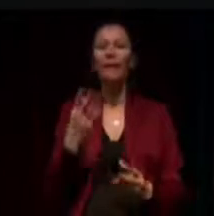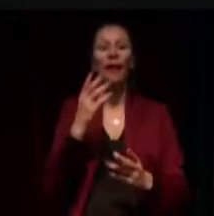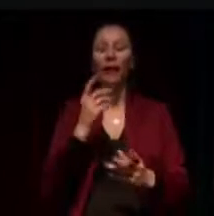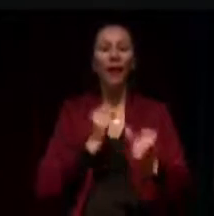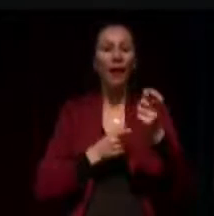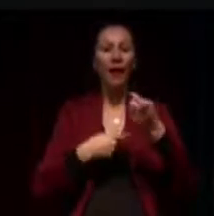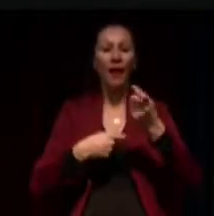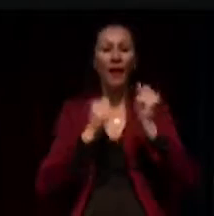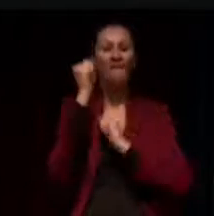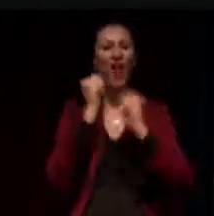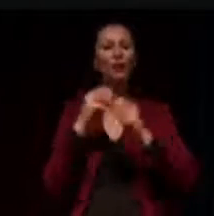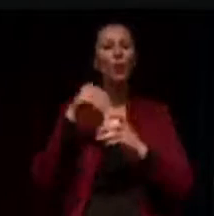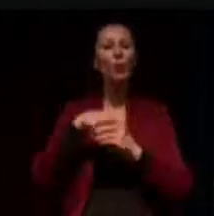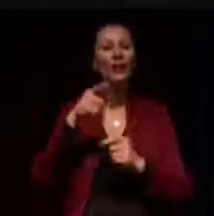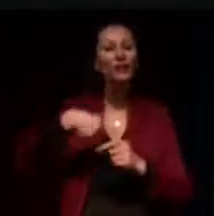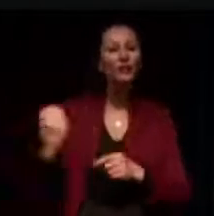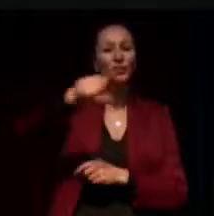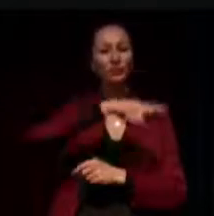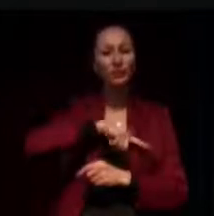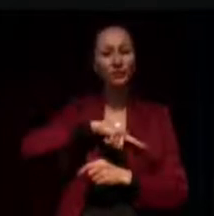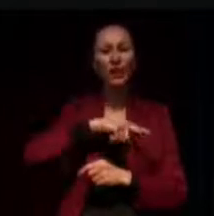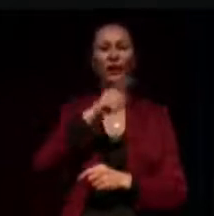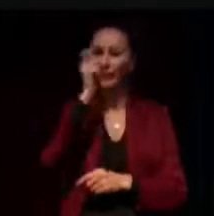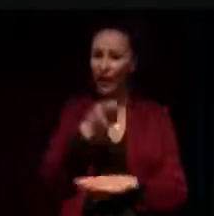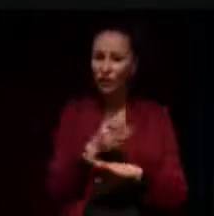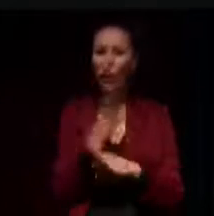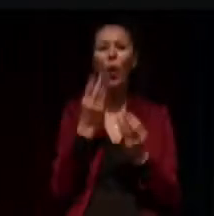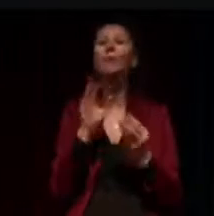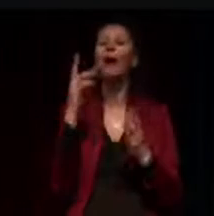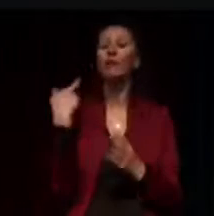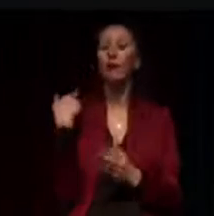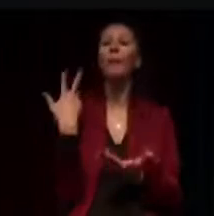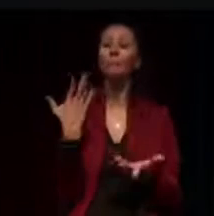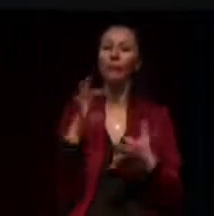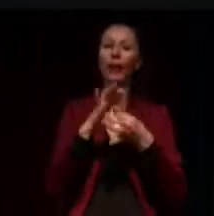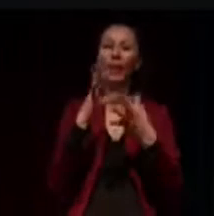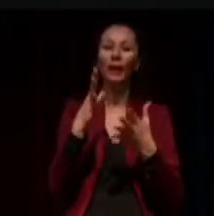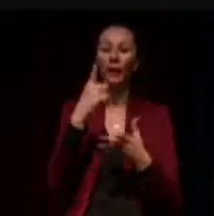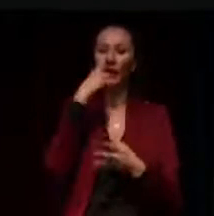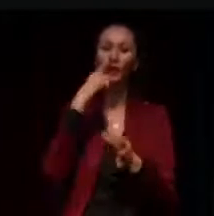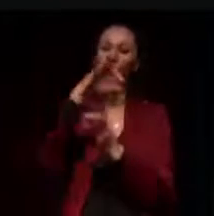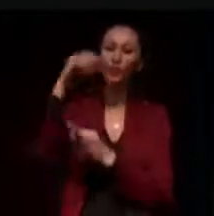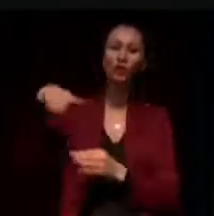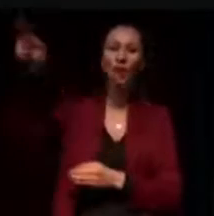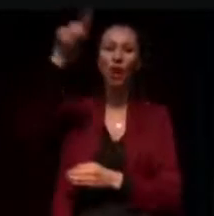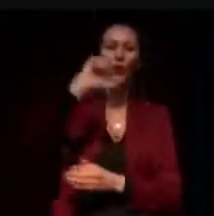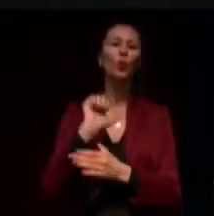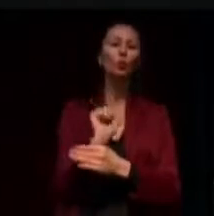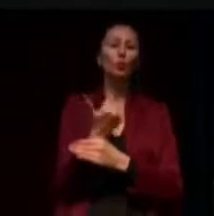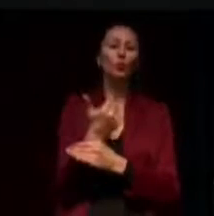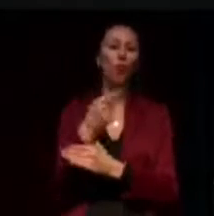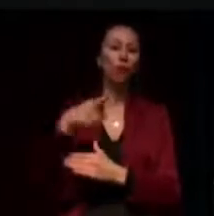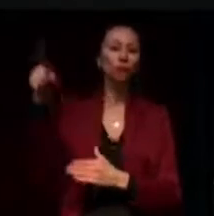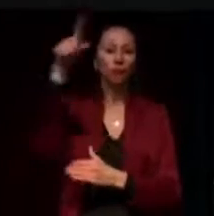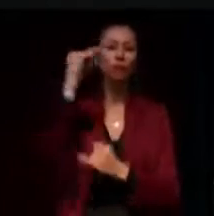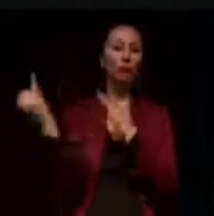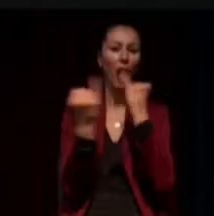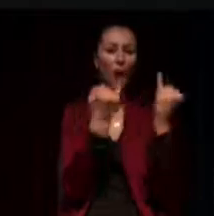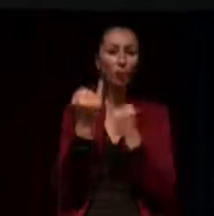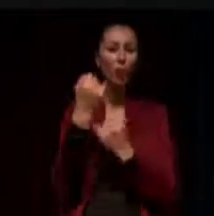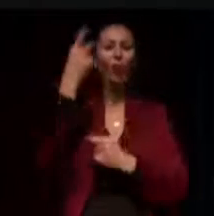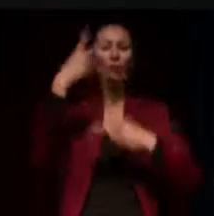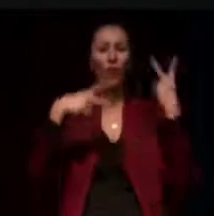Enflasyonun görünen ve görünmeyen, gerçek ve gerçek olmayan rakamları zaten ilgili kişiler tarafından, uzmanlar tarafından